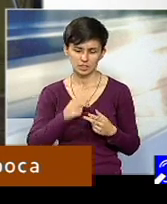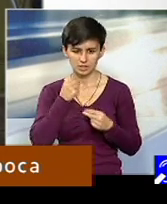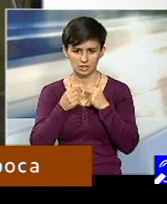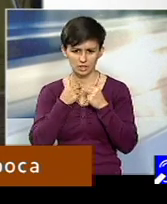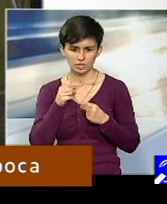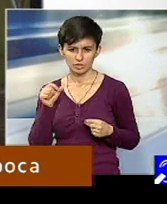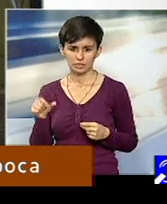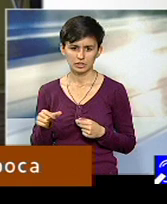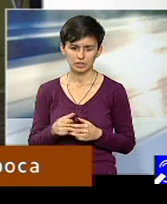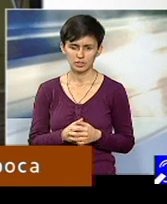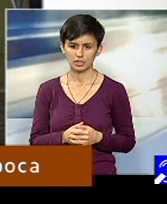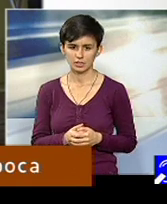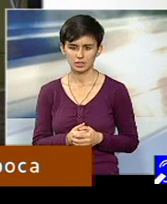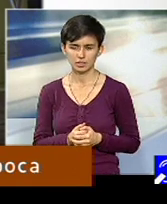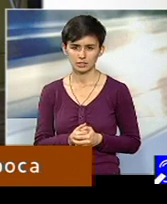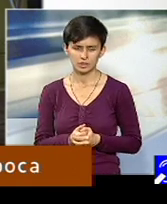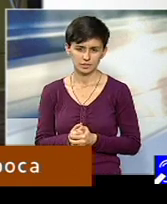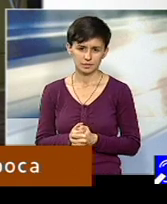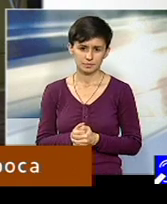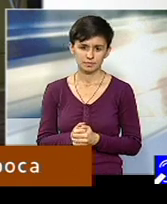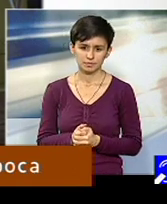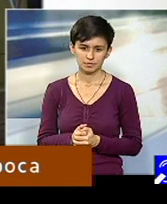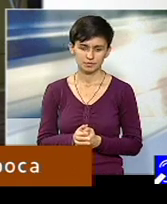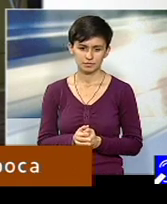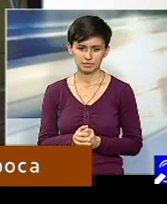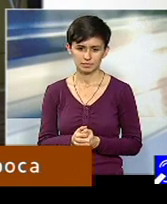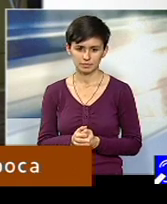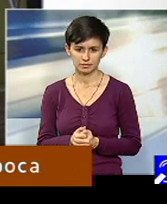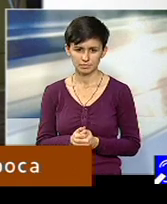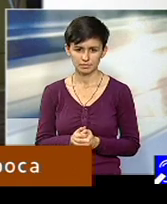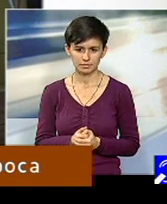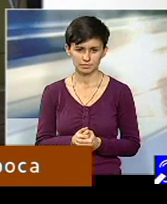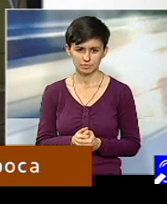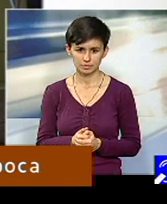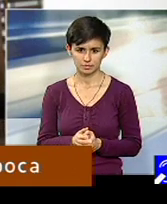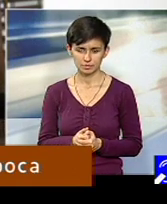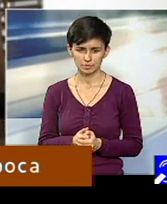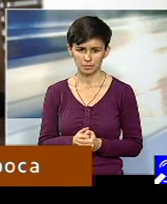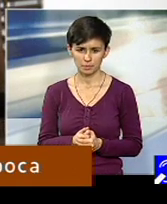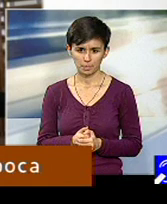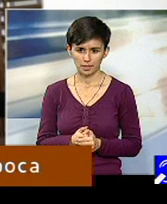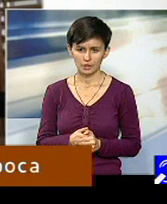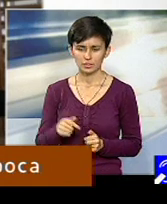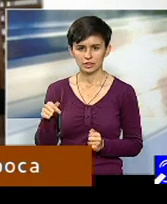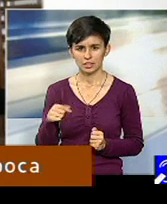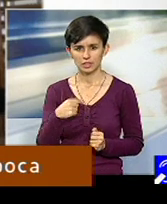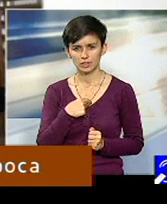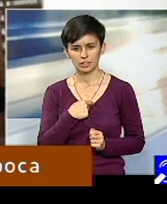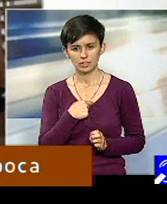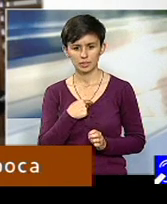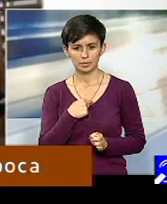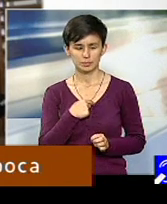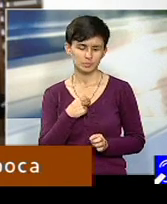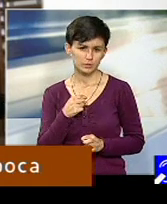sunt bâlbe sau alte lucruri de genul care pot să ne aducă avantaj pe tabelă și